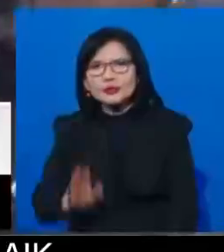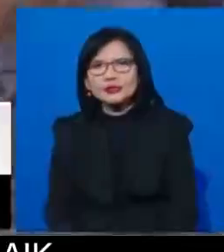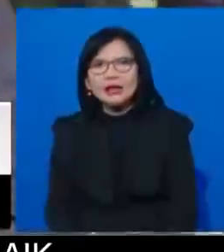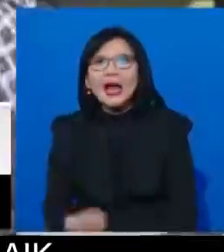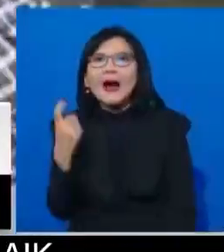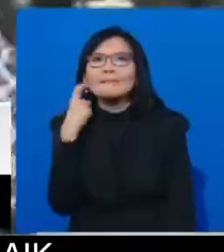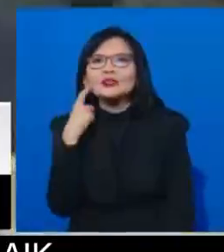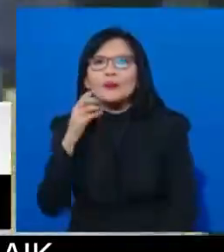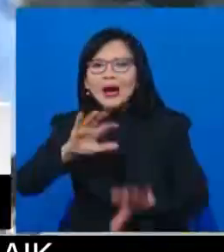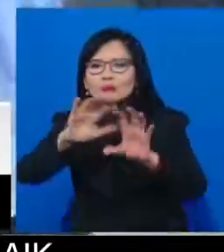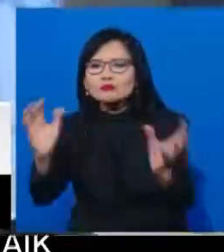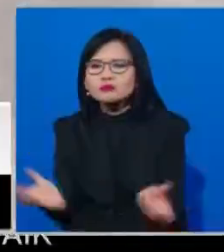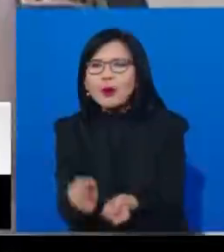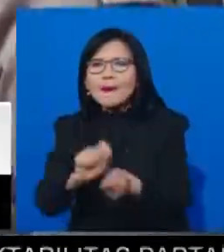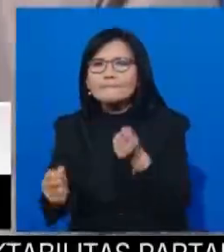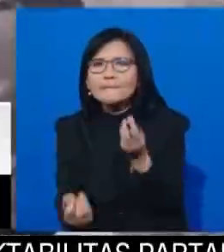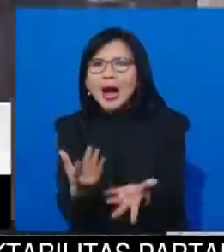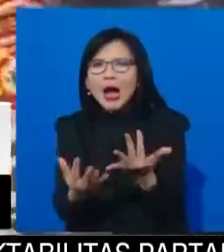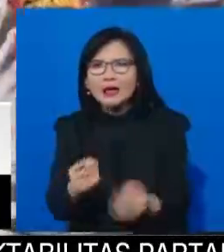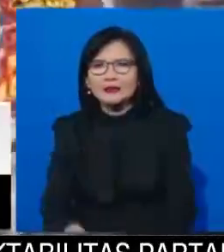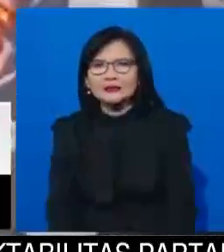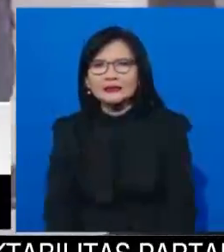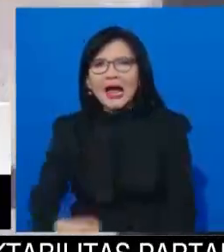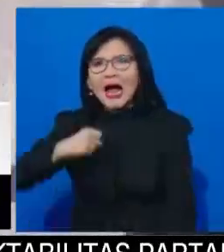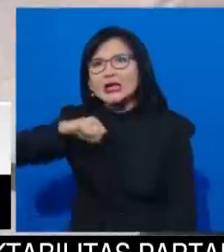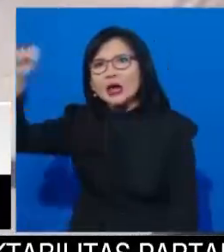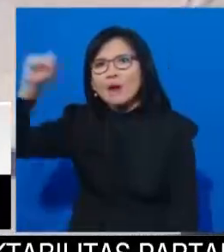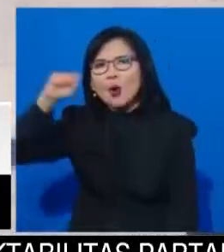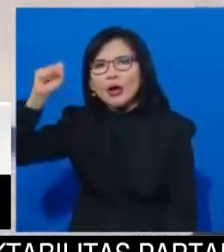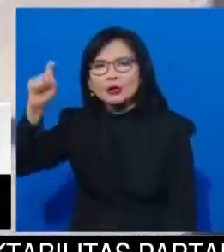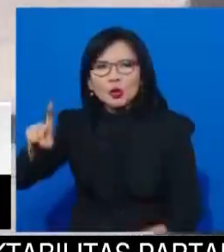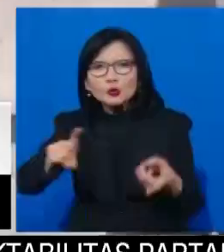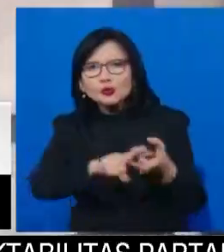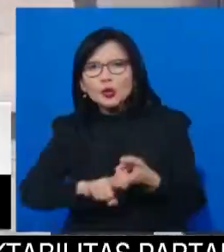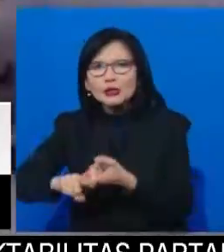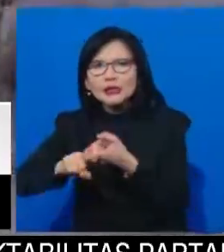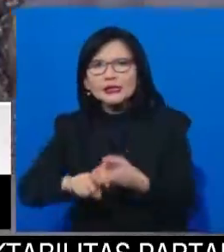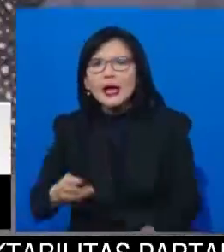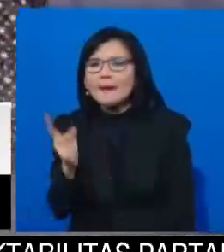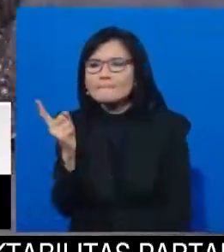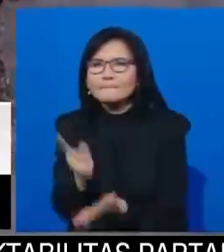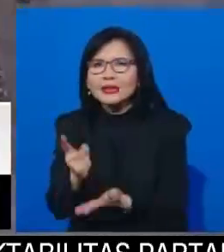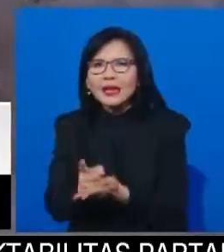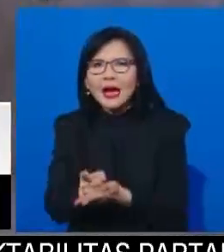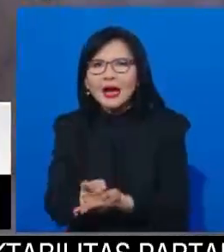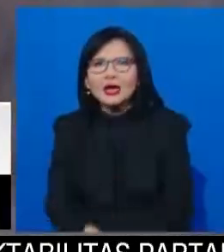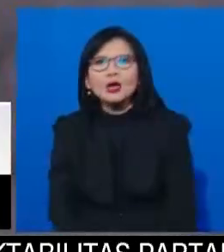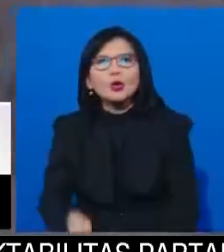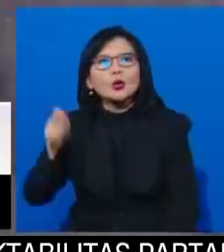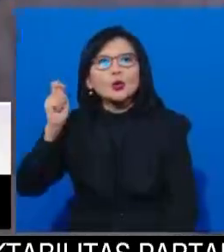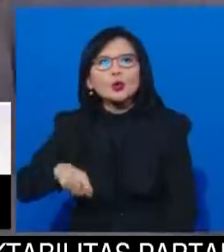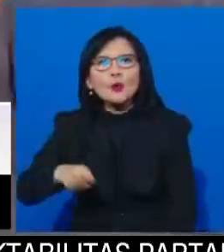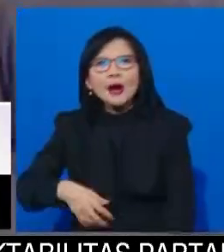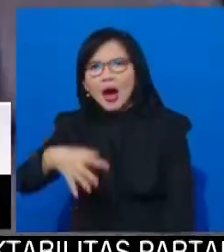mencoba membakar ban. Demo mahasiswa ini merupakan aksi solidaritas menuntut penegakan hukum atas tindakan polisi yang